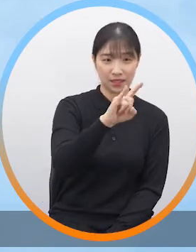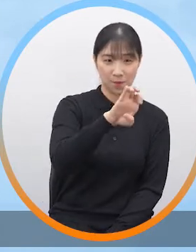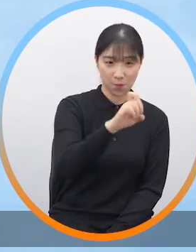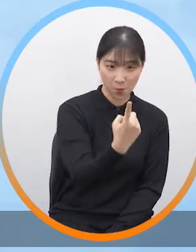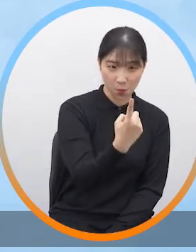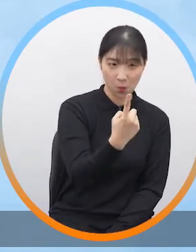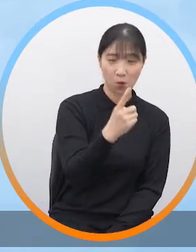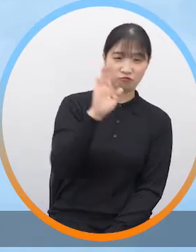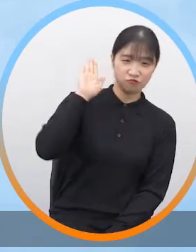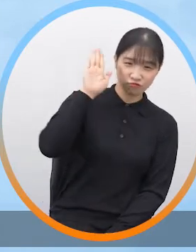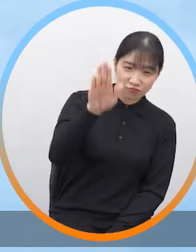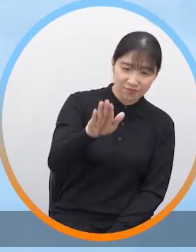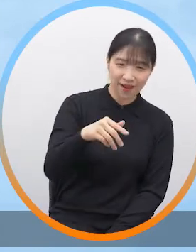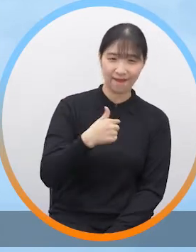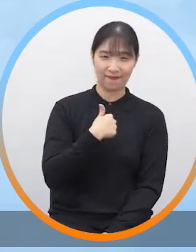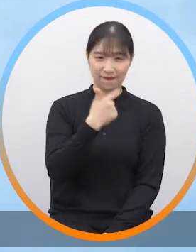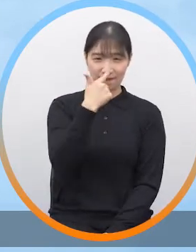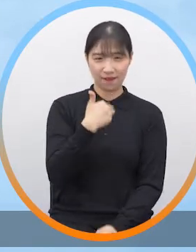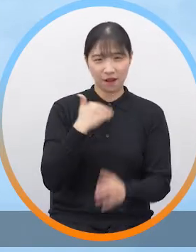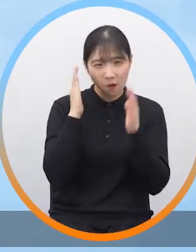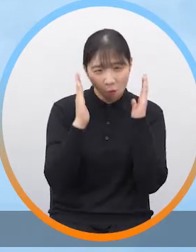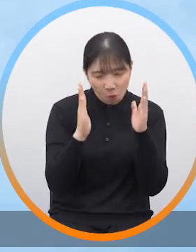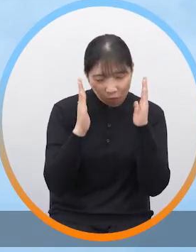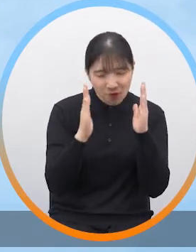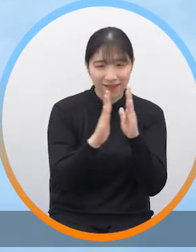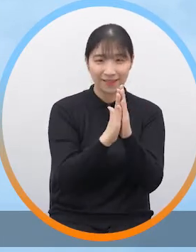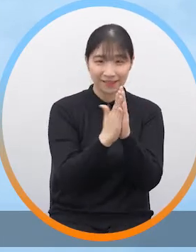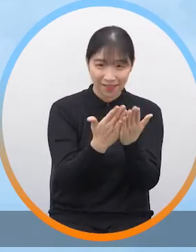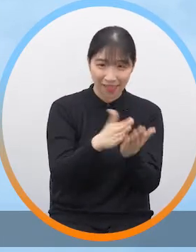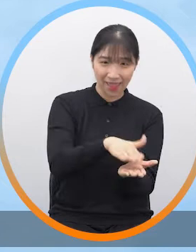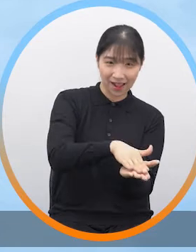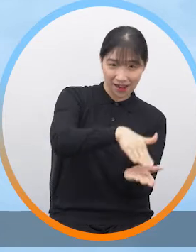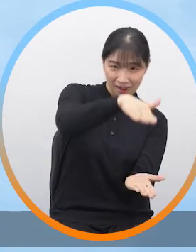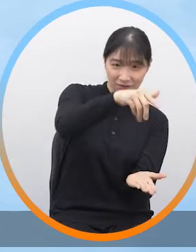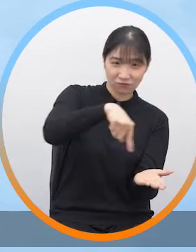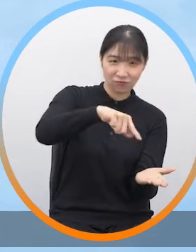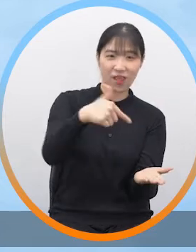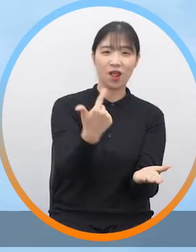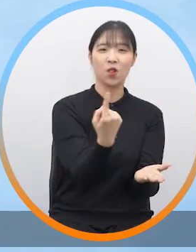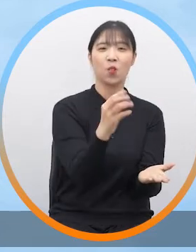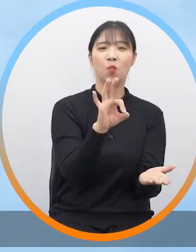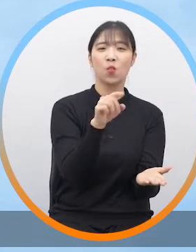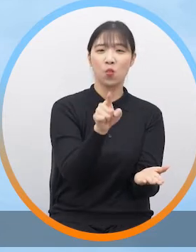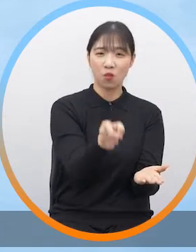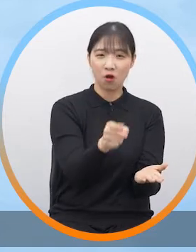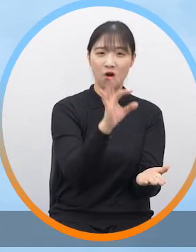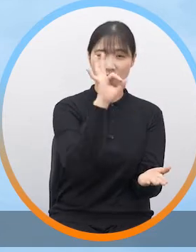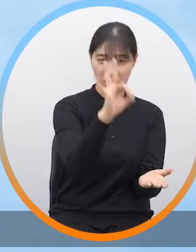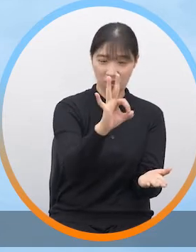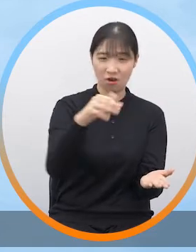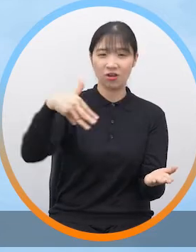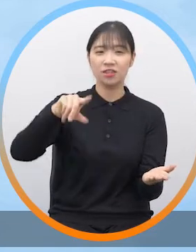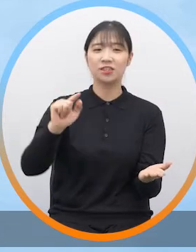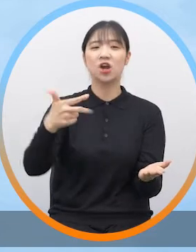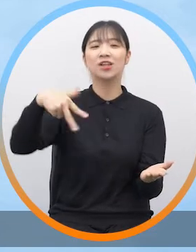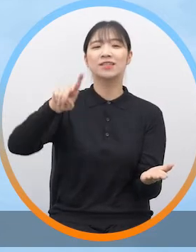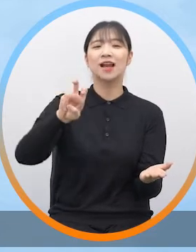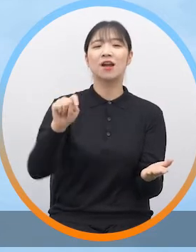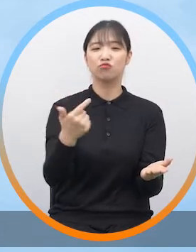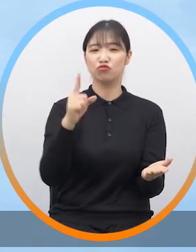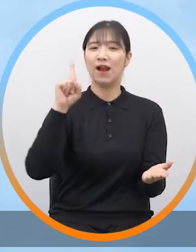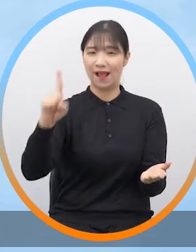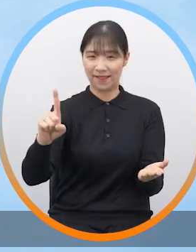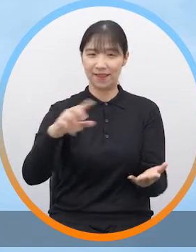왕인은 자기가 공부했던 그 여러 가지 경서 가운데 논어 10권하고 천자문 1권을